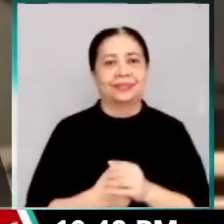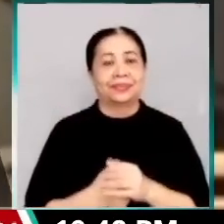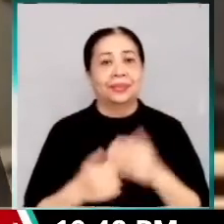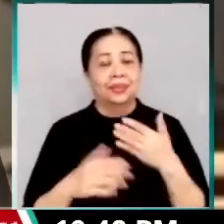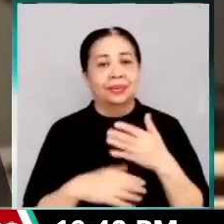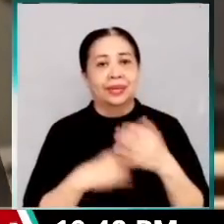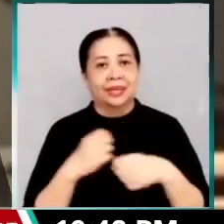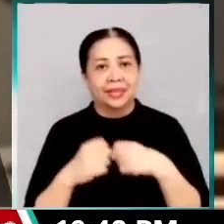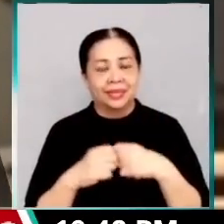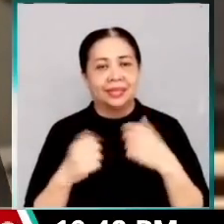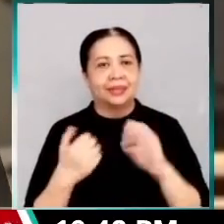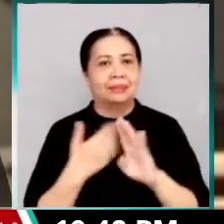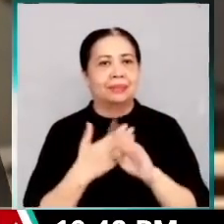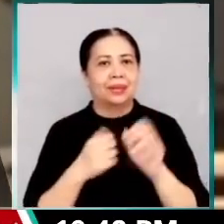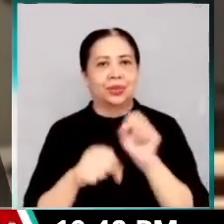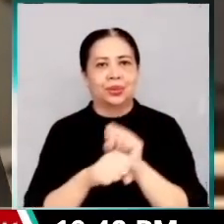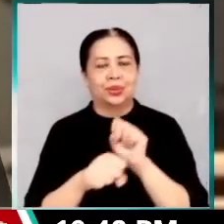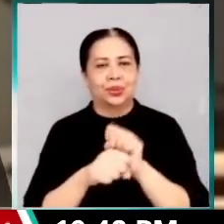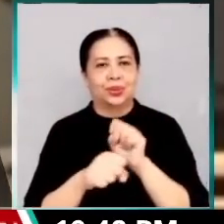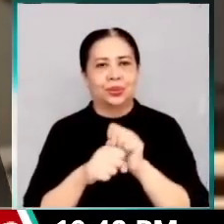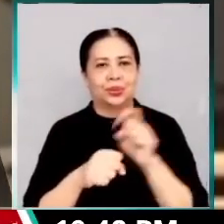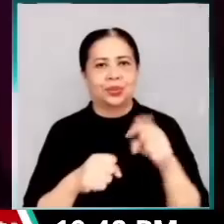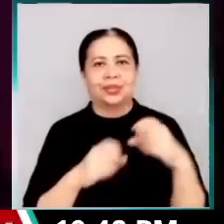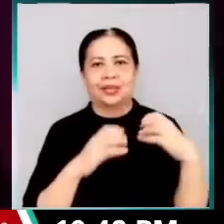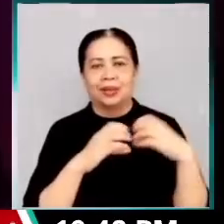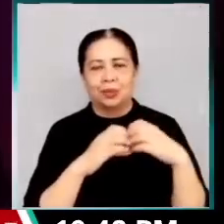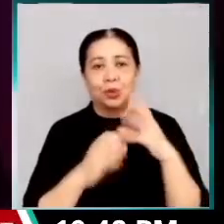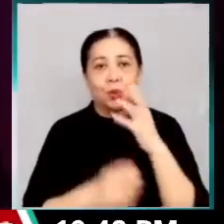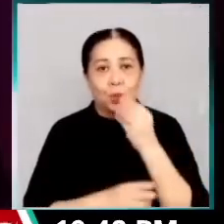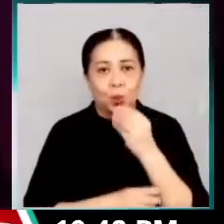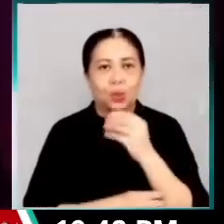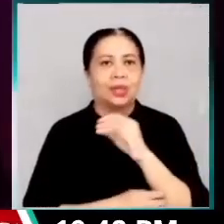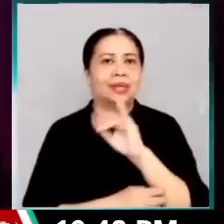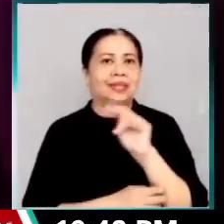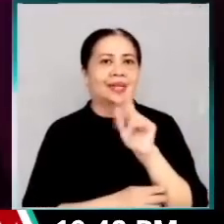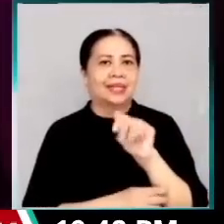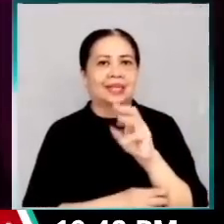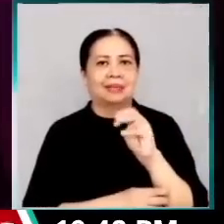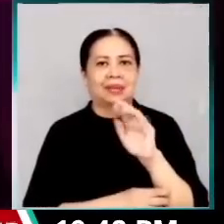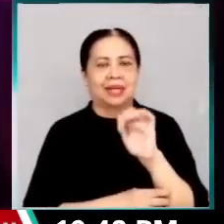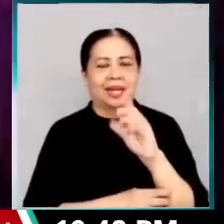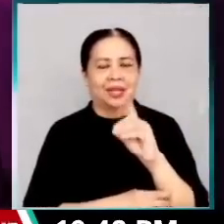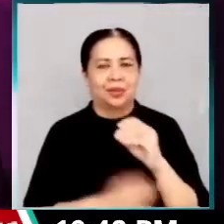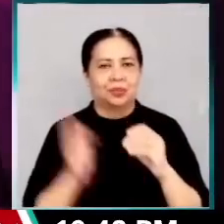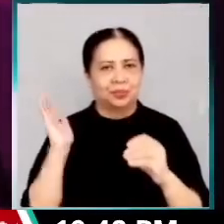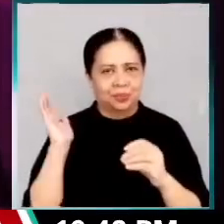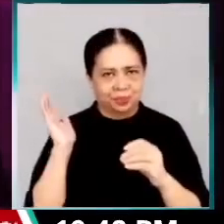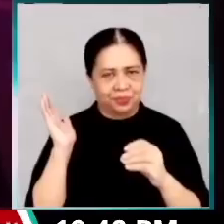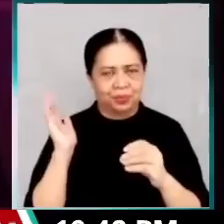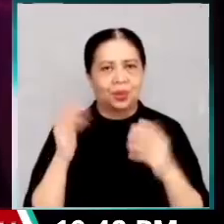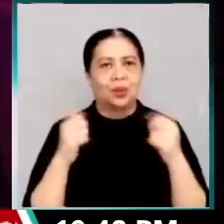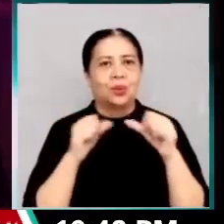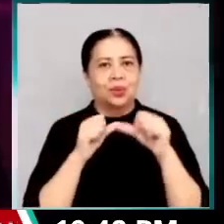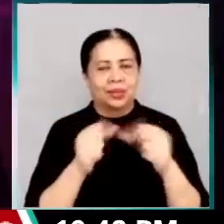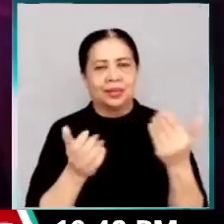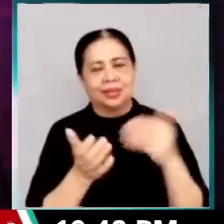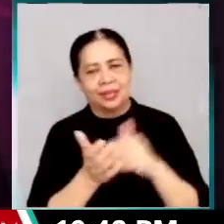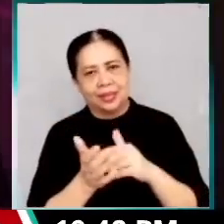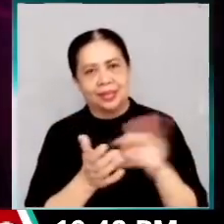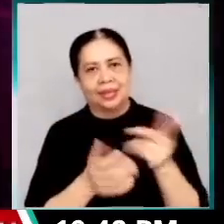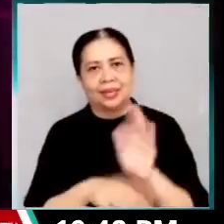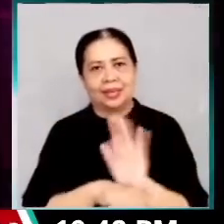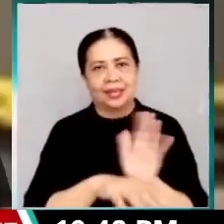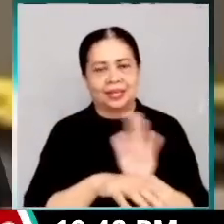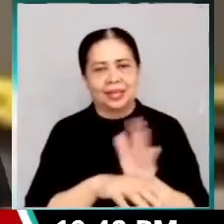to work na ang Kapuso Ultimate star na si Jeneline Mercado. Muli siyang sumabak sa taping para tapusin ang series na ni Cian Lim na Love,